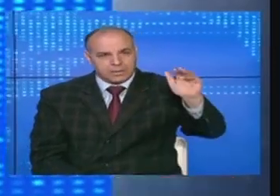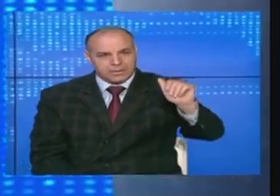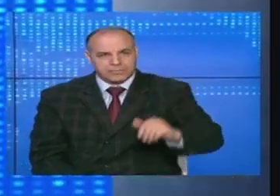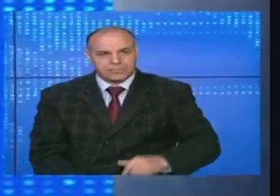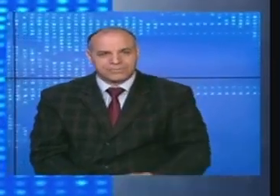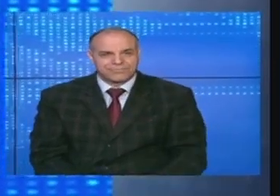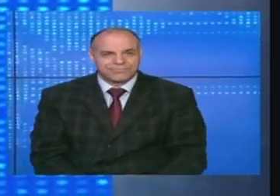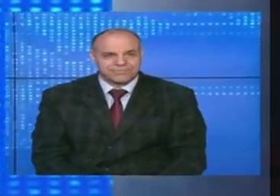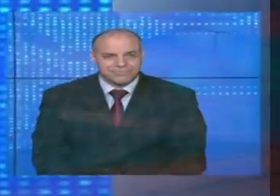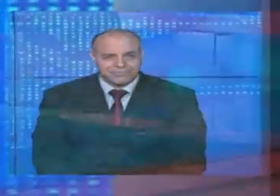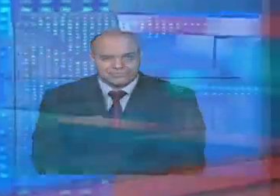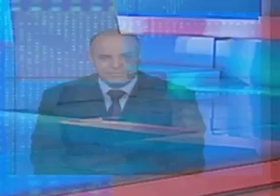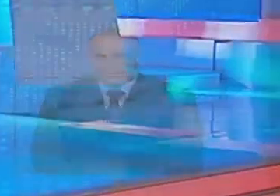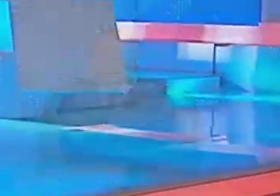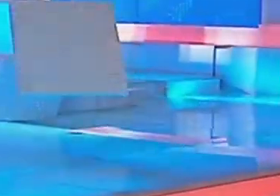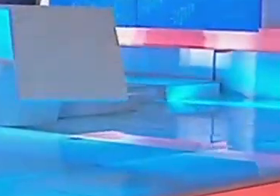اللقاء